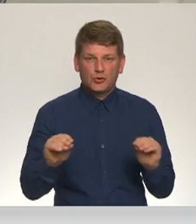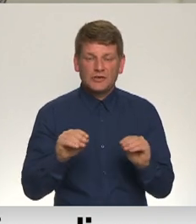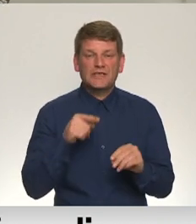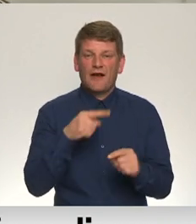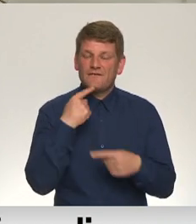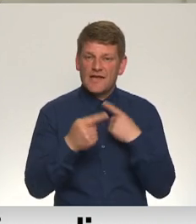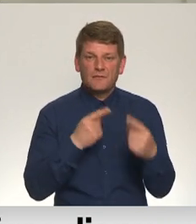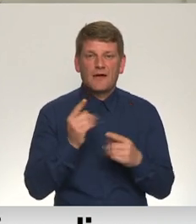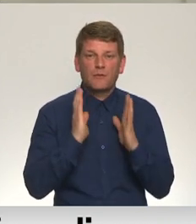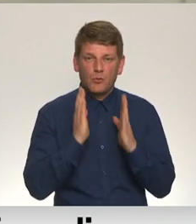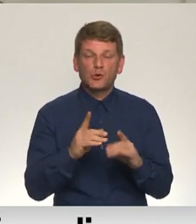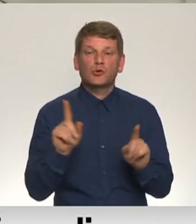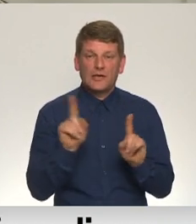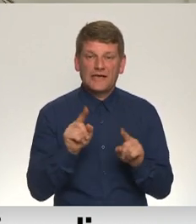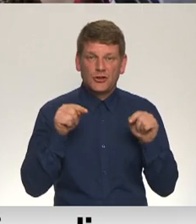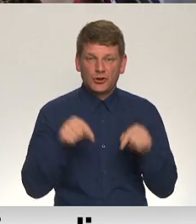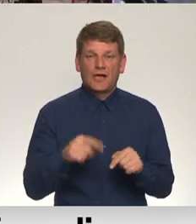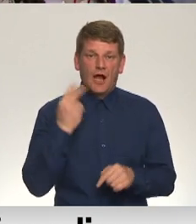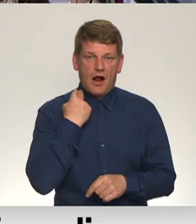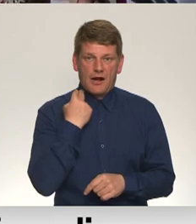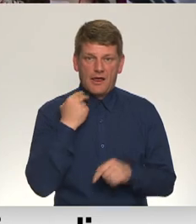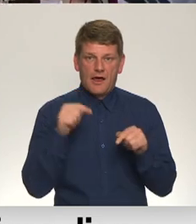vienmēr būs un ir arī te Anglijā.